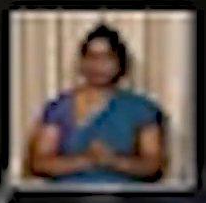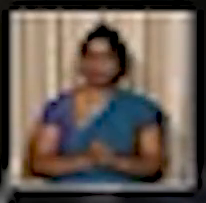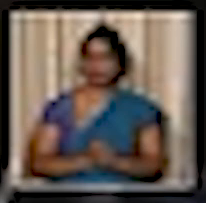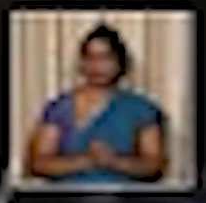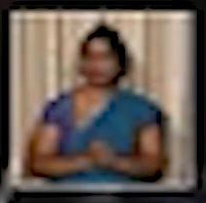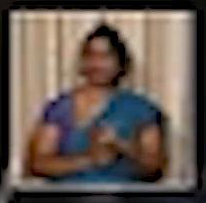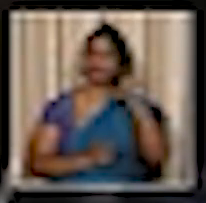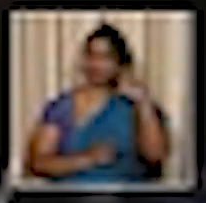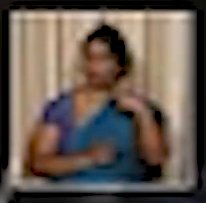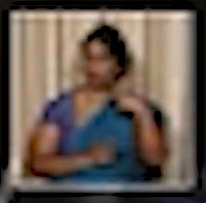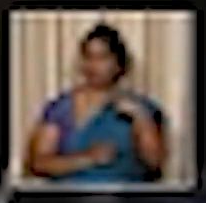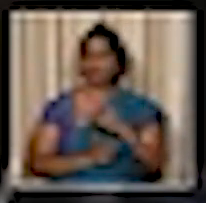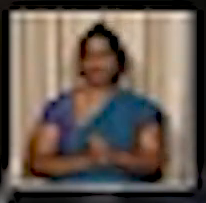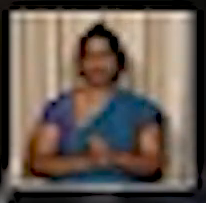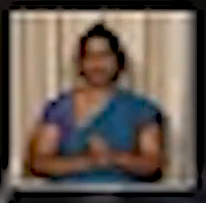දෙක,